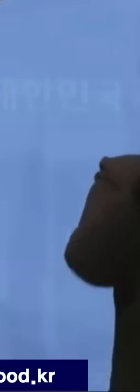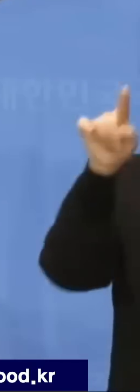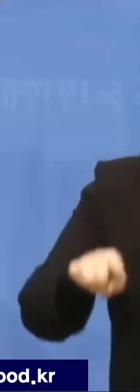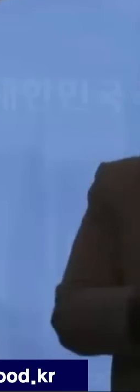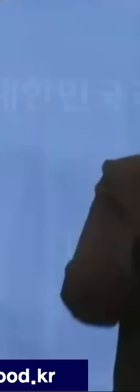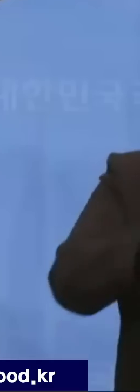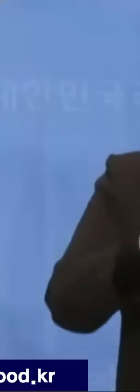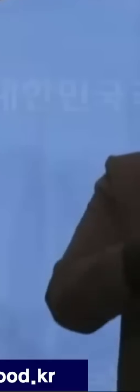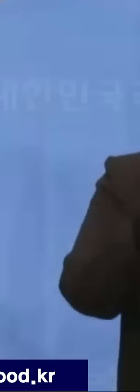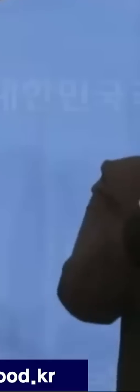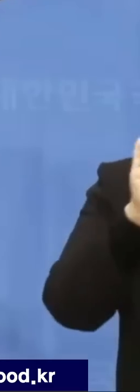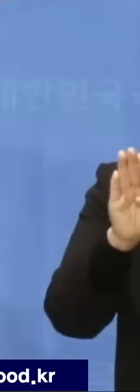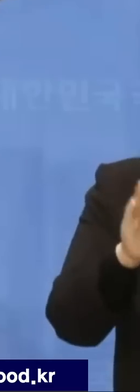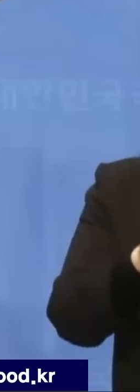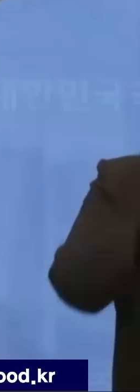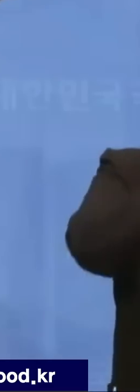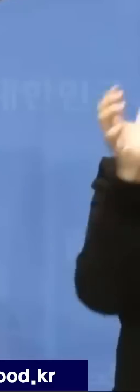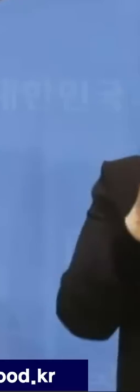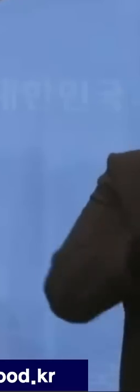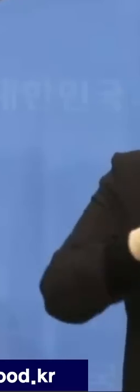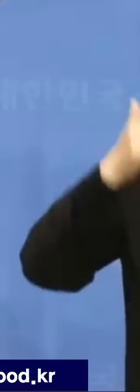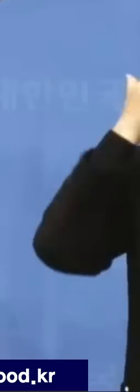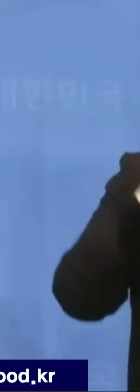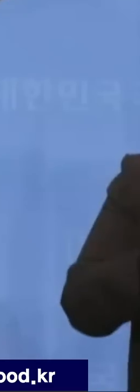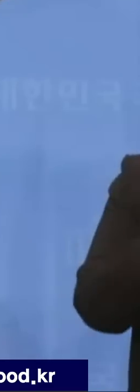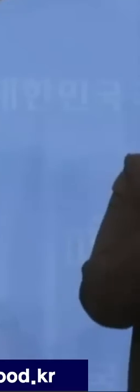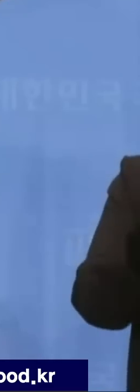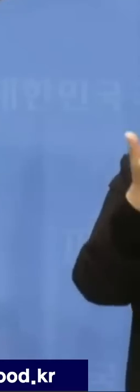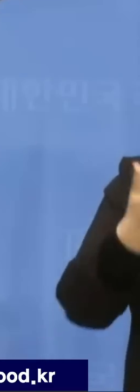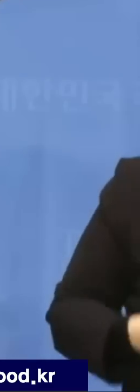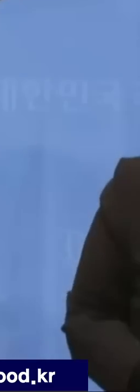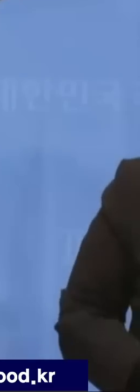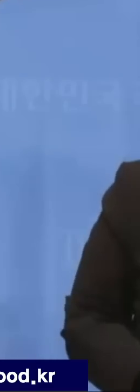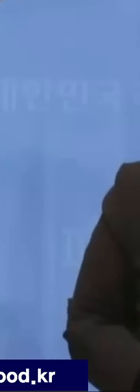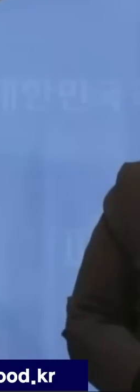MB 사면 절대 반대 성명을 발표하도록 하겠습니다.